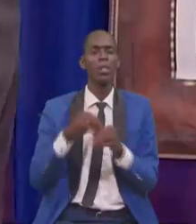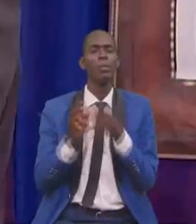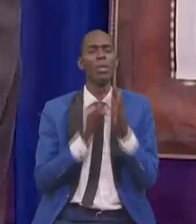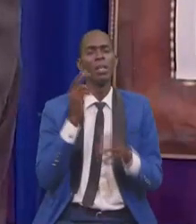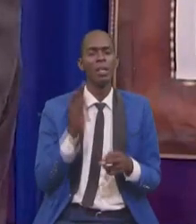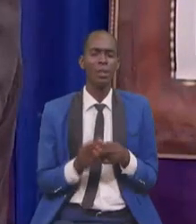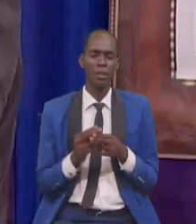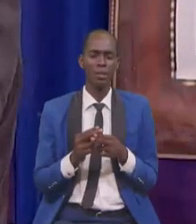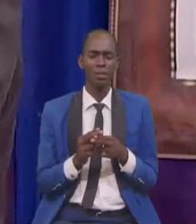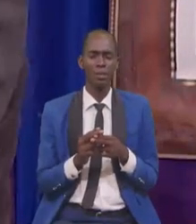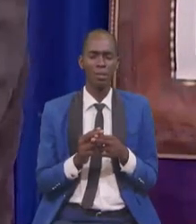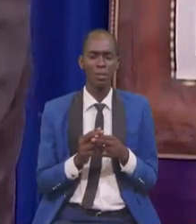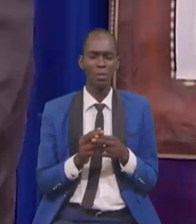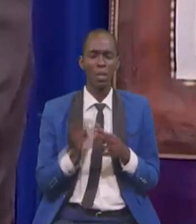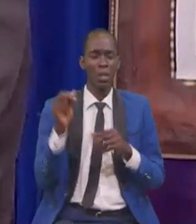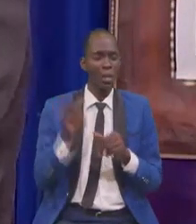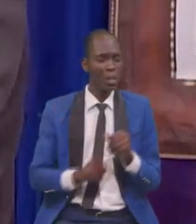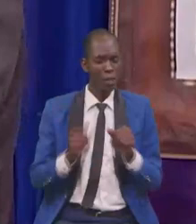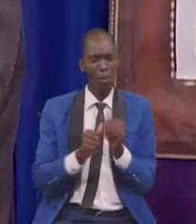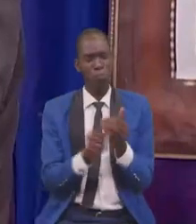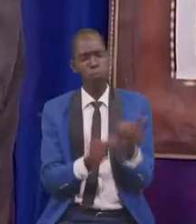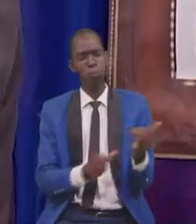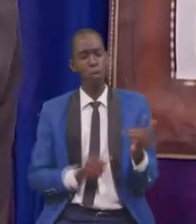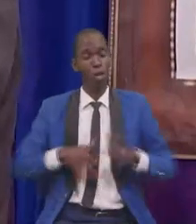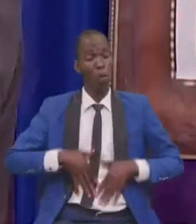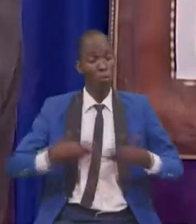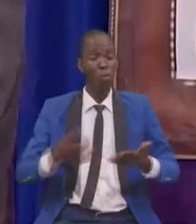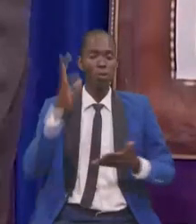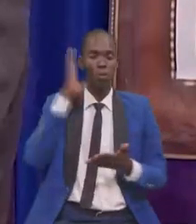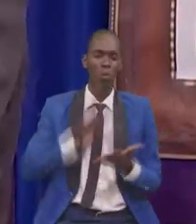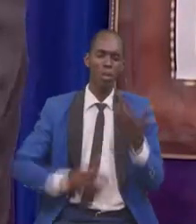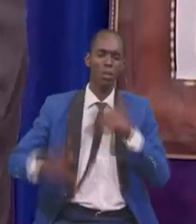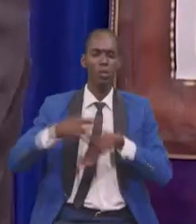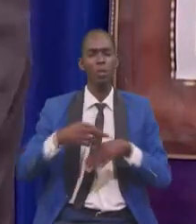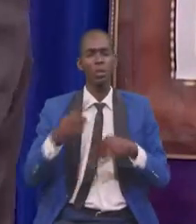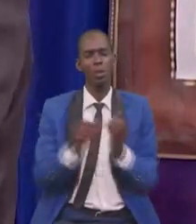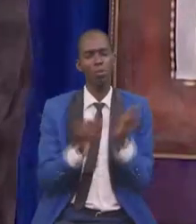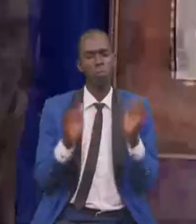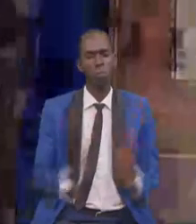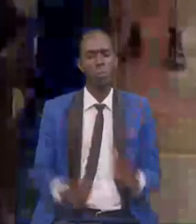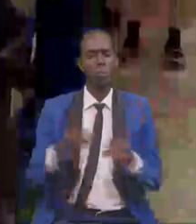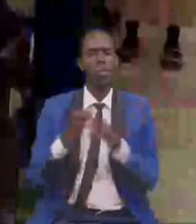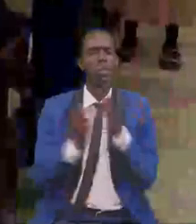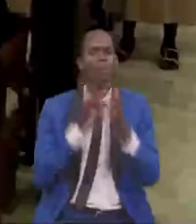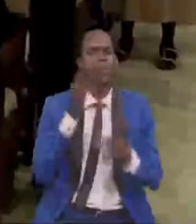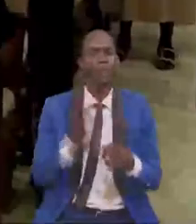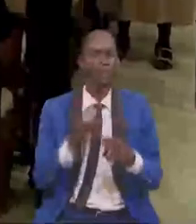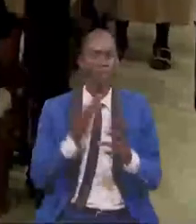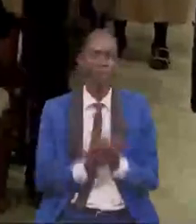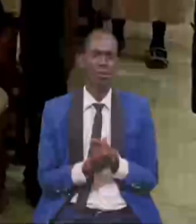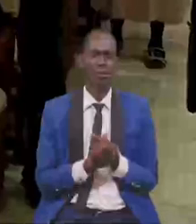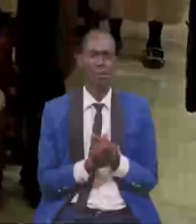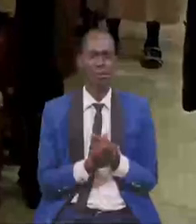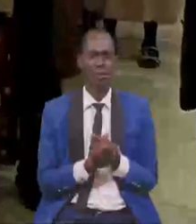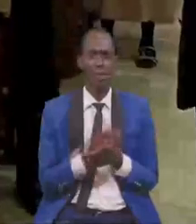pardonné au nom de Jésus-Christ. Toutes tes rétrogradations confessées, que tu retournes le rétrograde au nom de